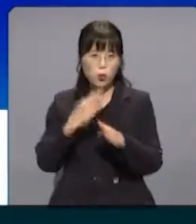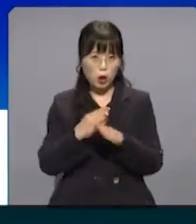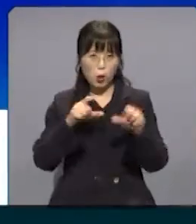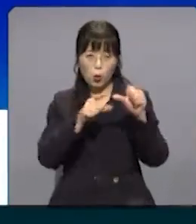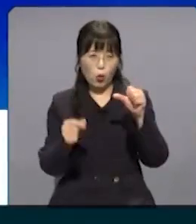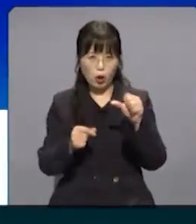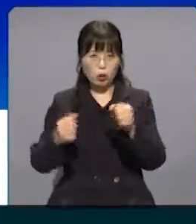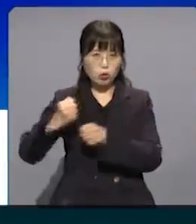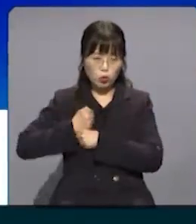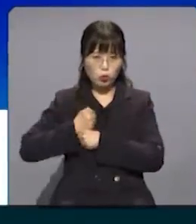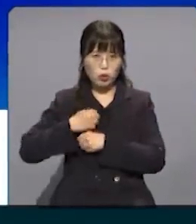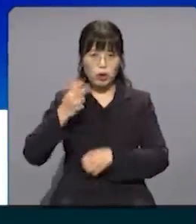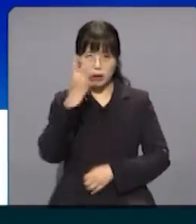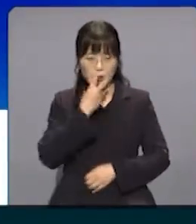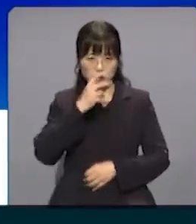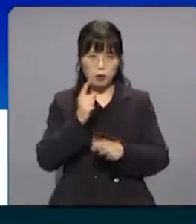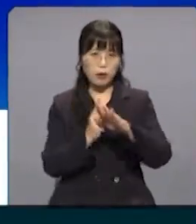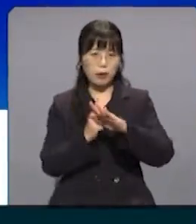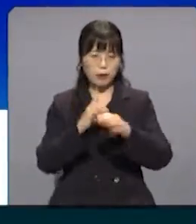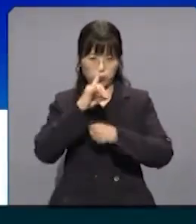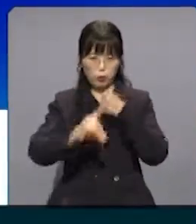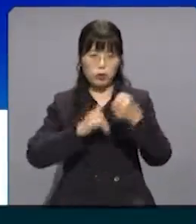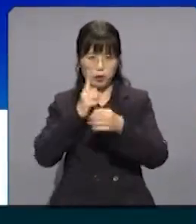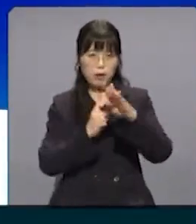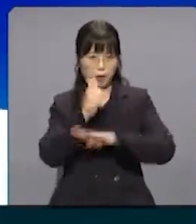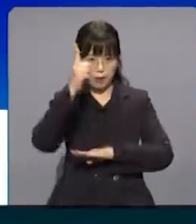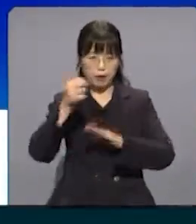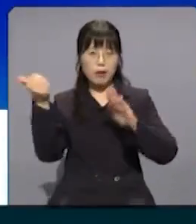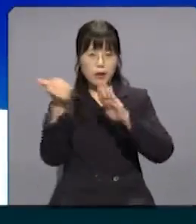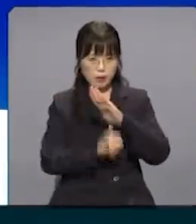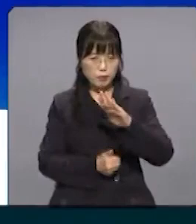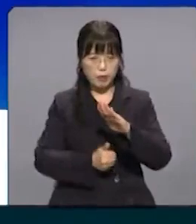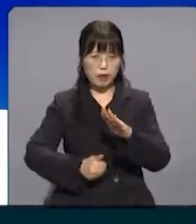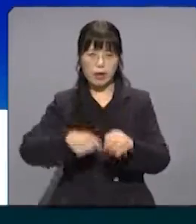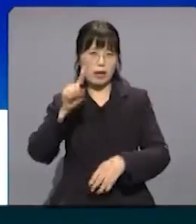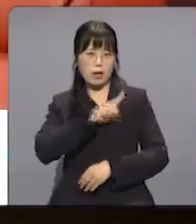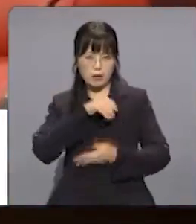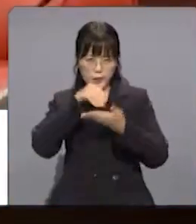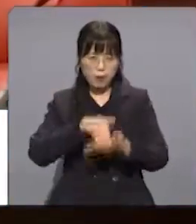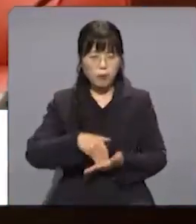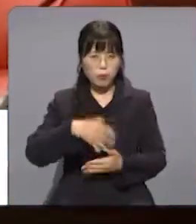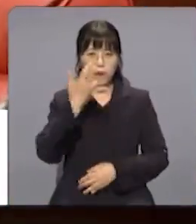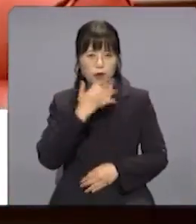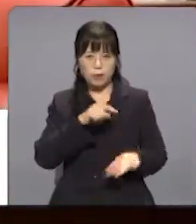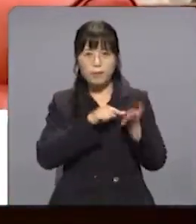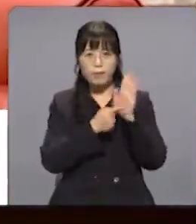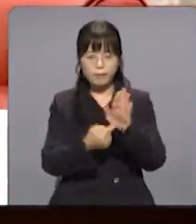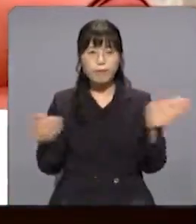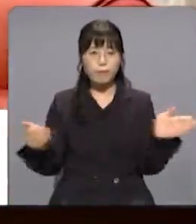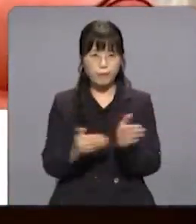북한이 지난달 군사 정찰위성 발사 실패를 가장 엄중한 결함으로 꼽았습니다